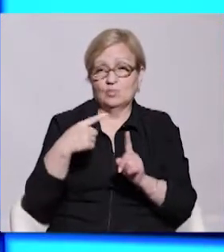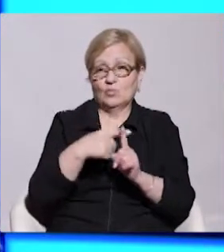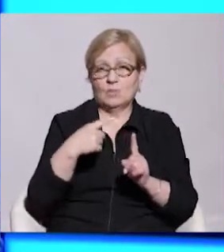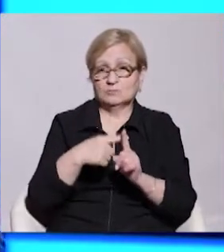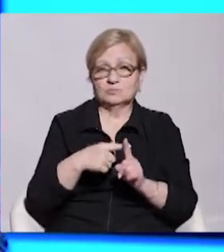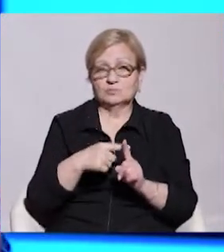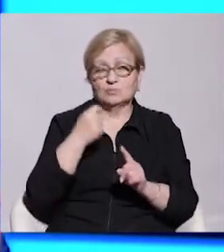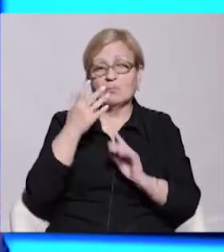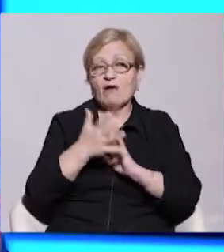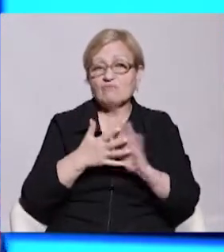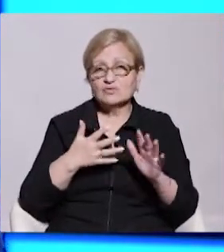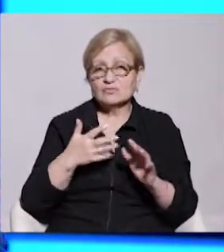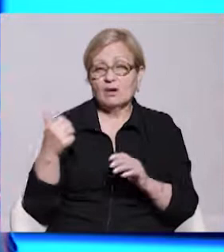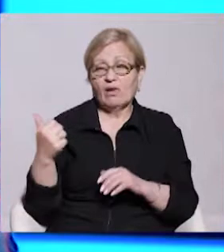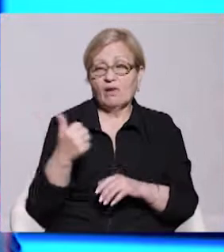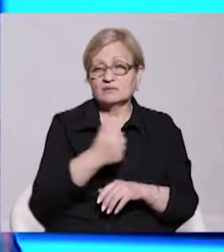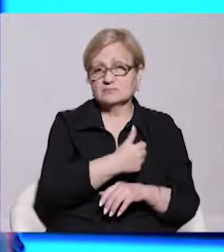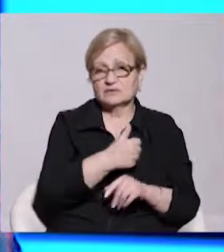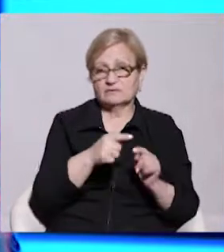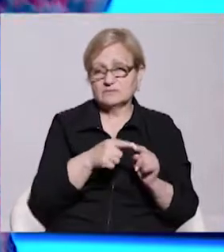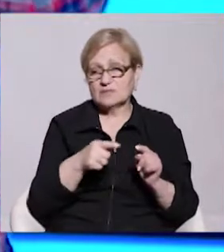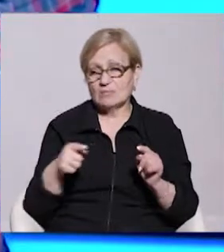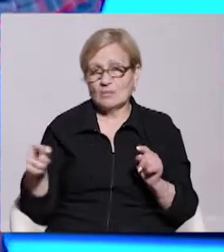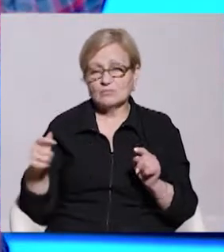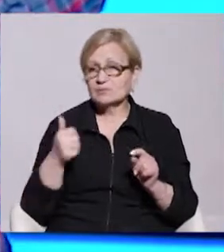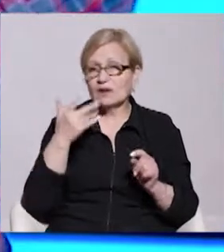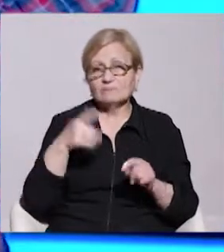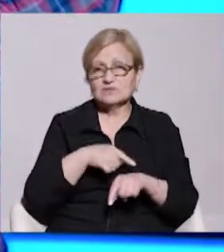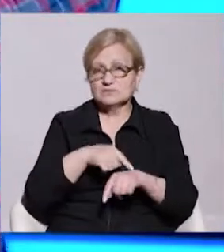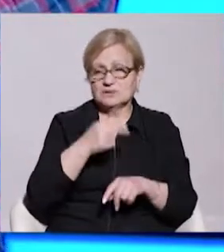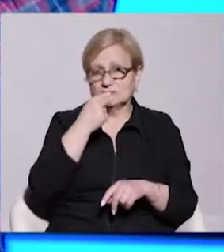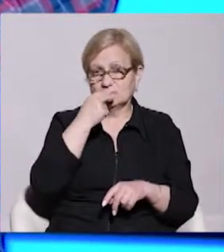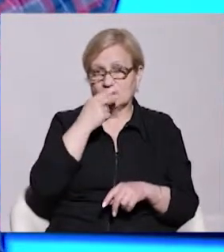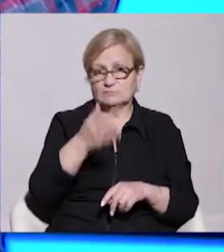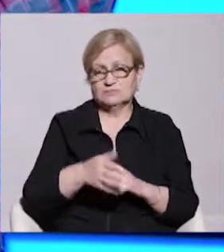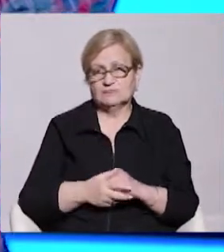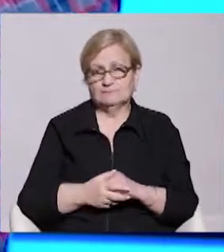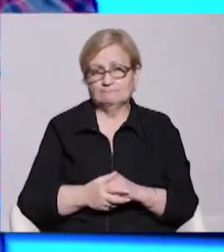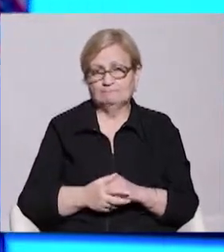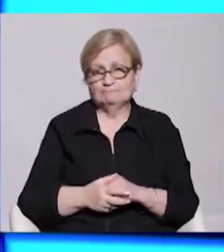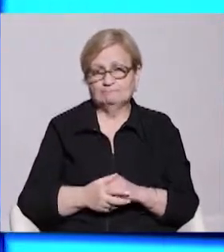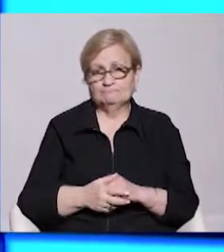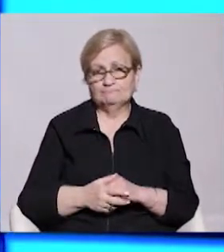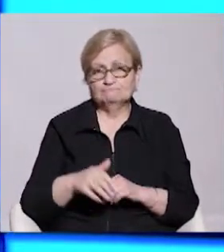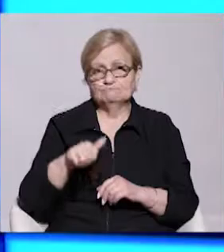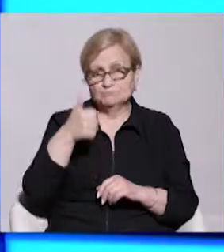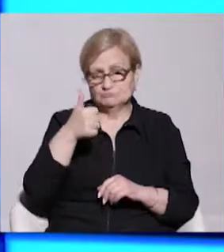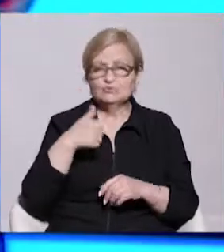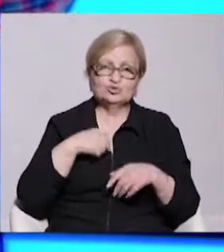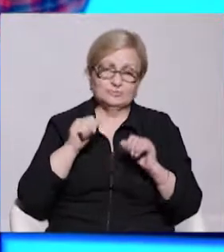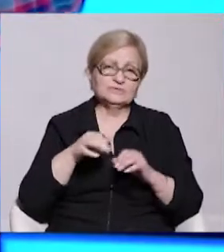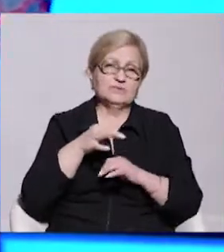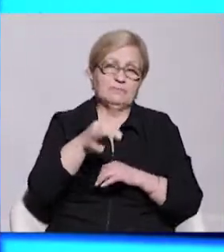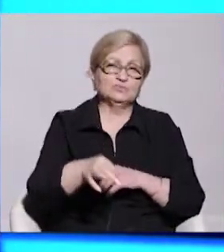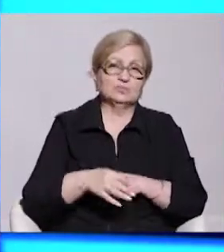ერთმანეთს, რომ გავიგოთ ერთი კვირის განმავლობაში რამდენი საათი ჭამს ჩვენი პანდა. ესე იგი პირველ კითხვას გავცემთ